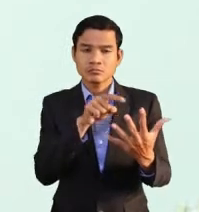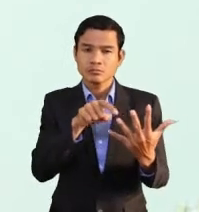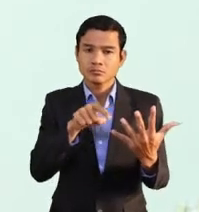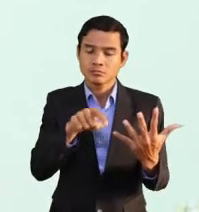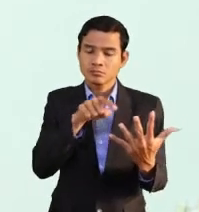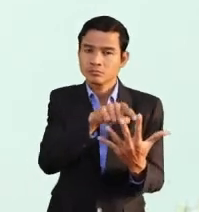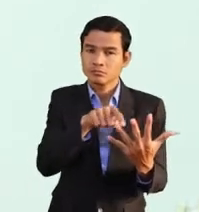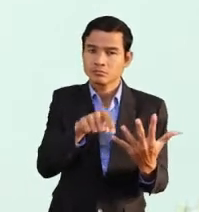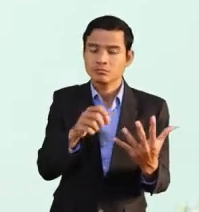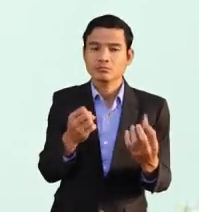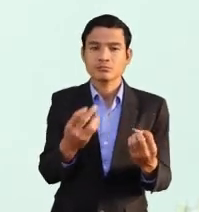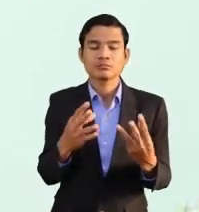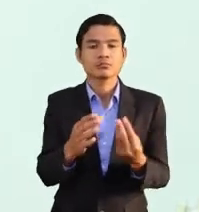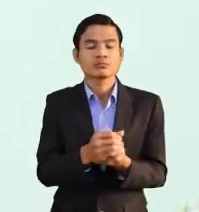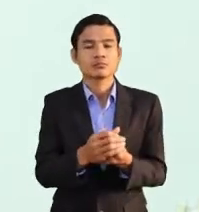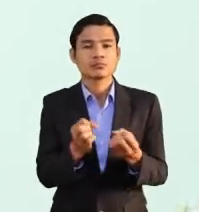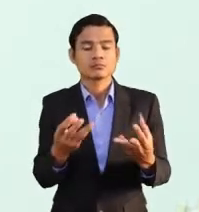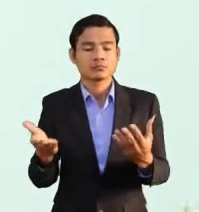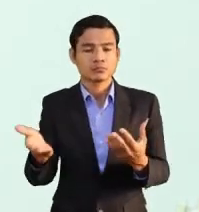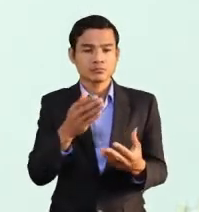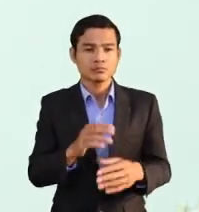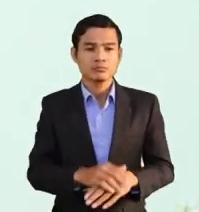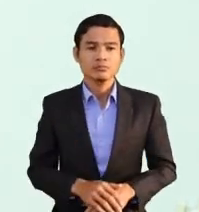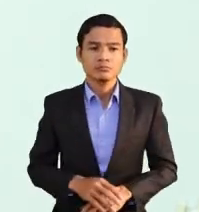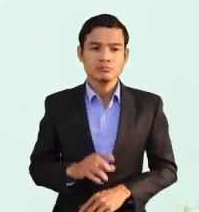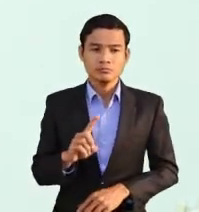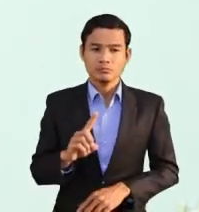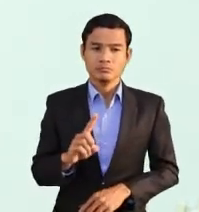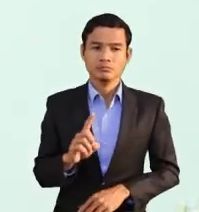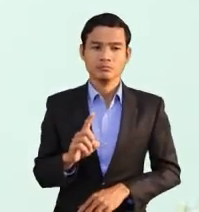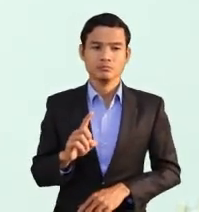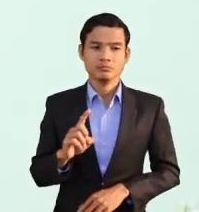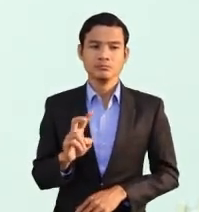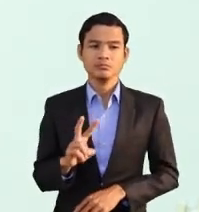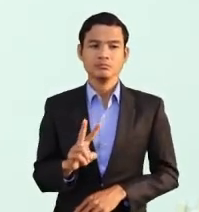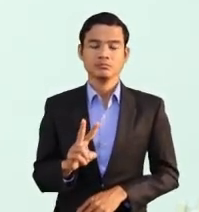ruộng rộp chùm mũi nâng nẹ cừu nâng con á mũi